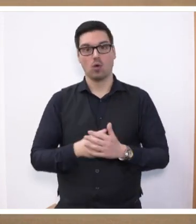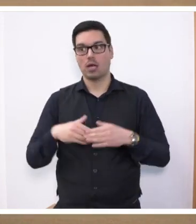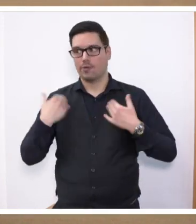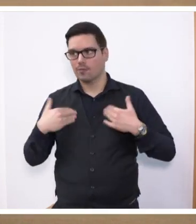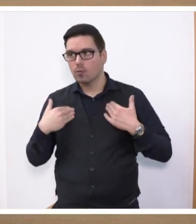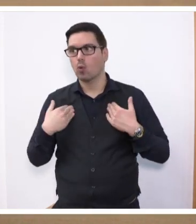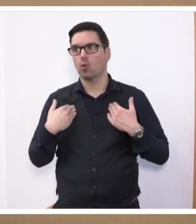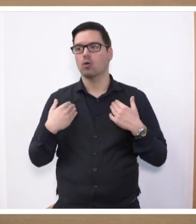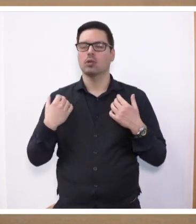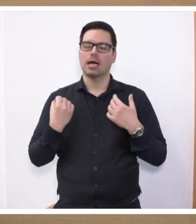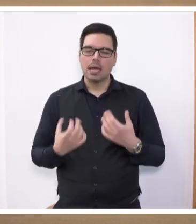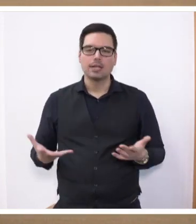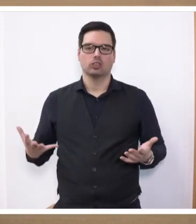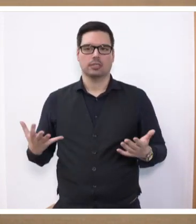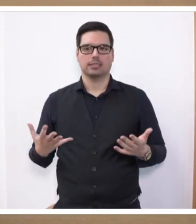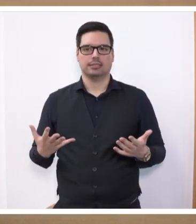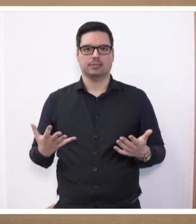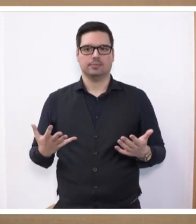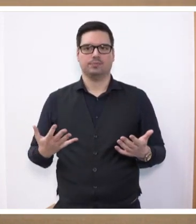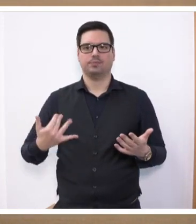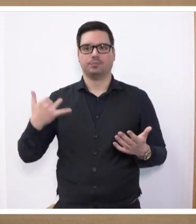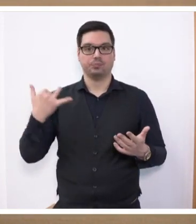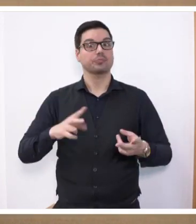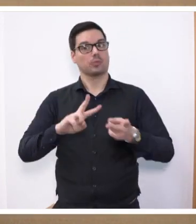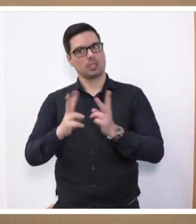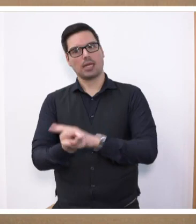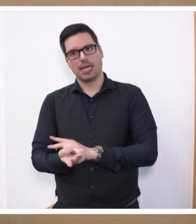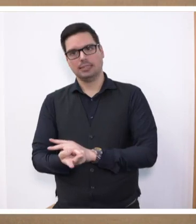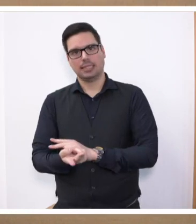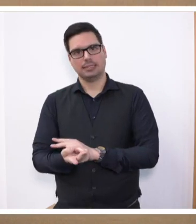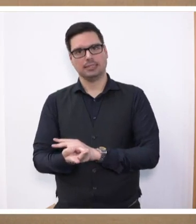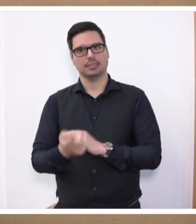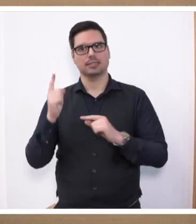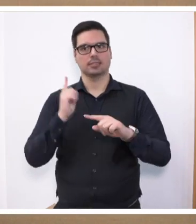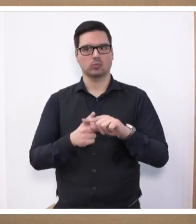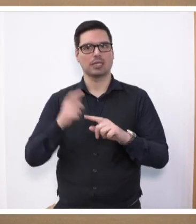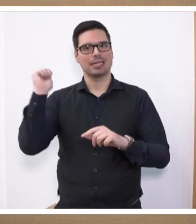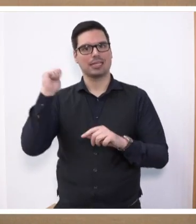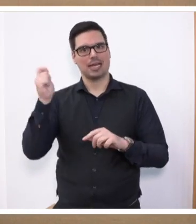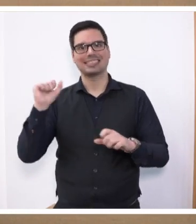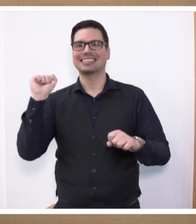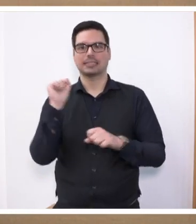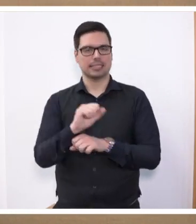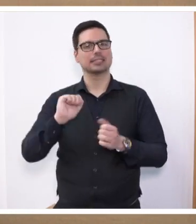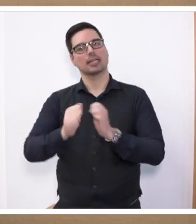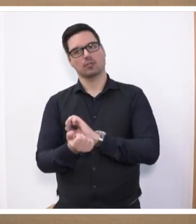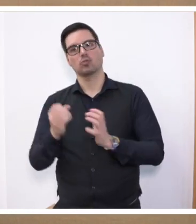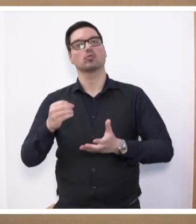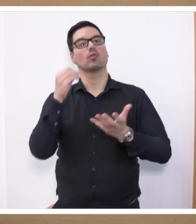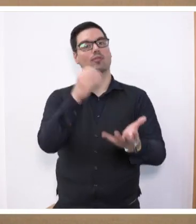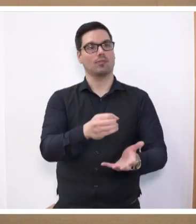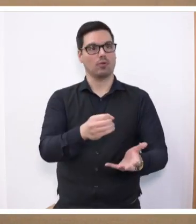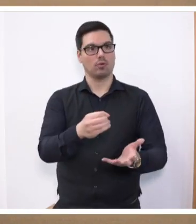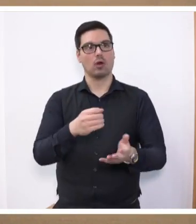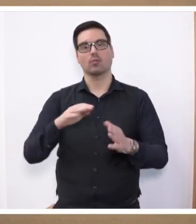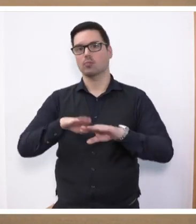und erleichtert, dass es nun doch anders kommt und dass die Klage gegen den Transformationsfonds so wohl auch vom